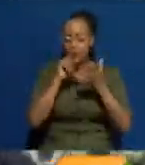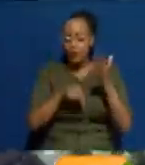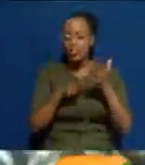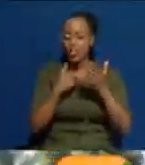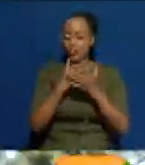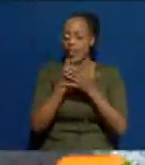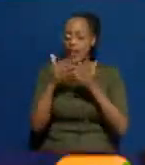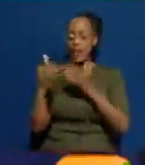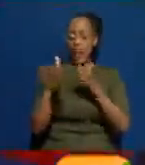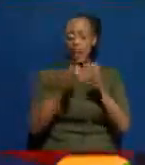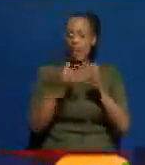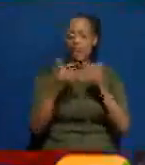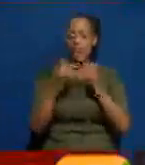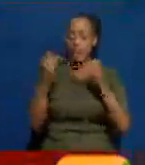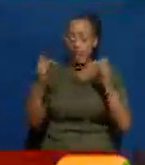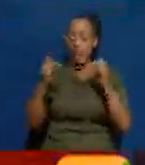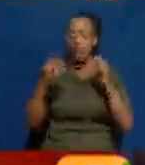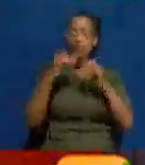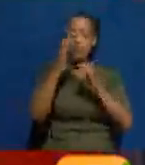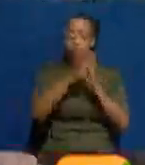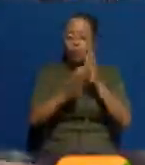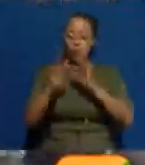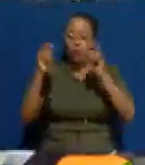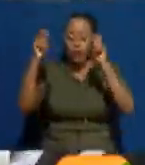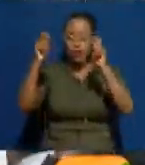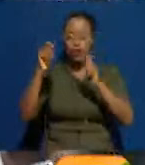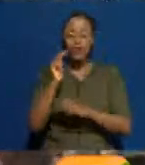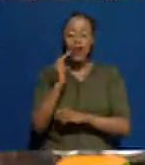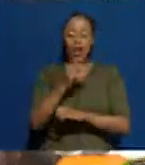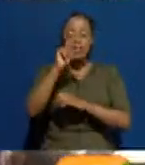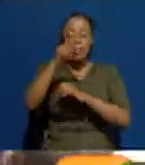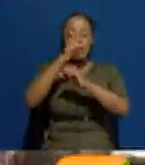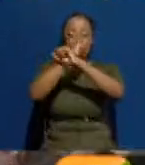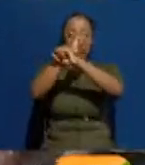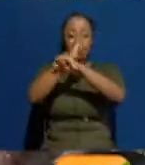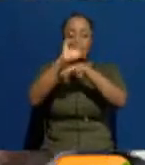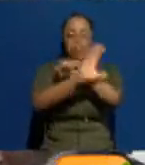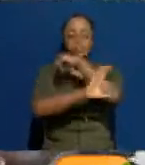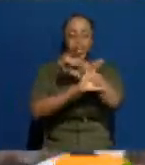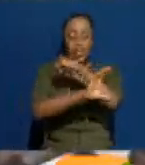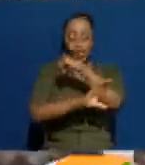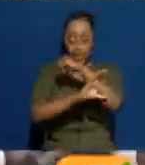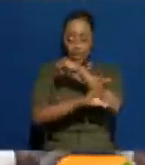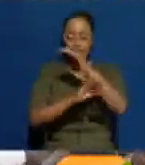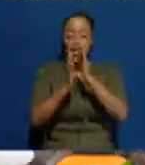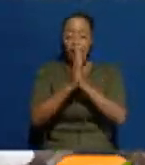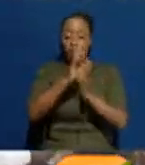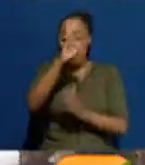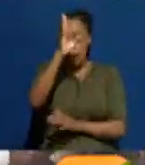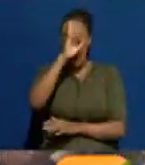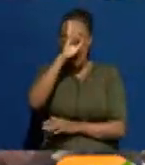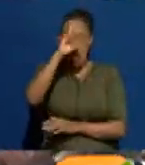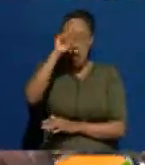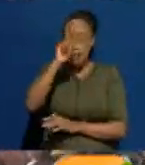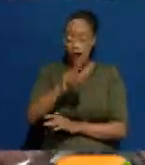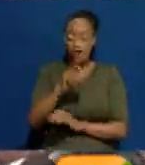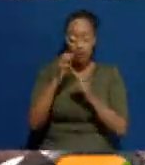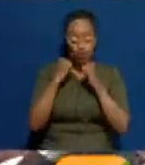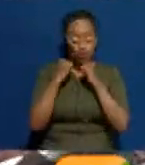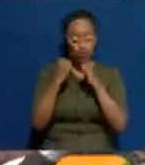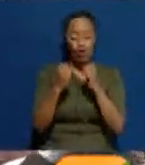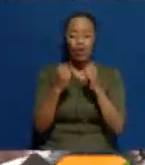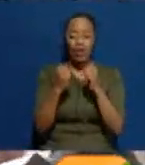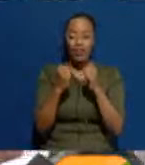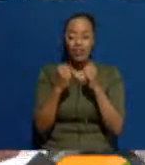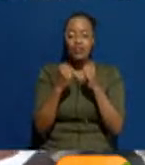tena nafasi upinzani kuandaa maandamano. We must protect this country and the police must be firm